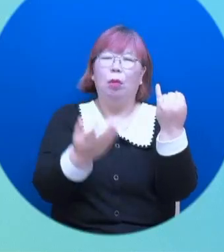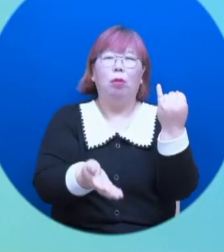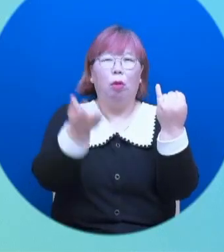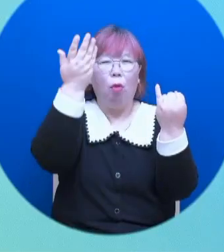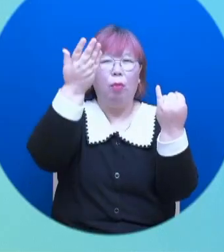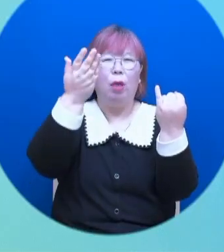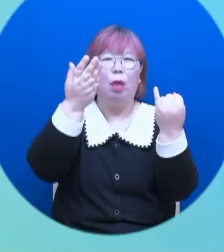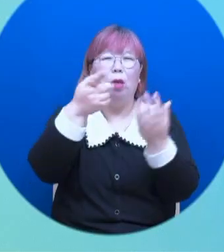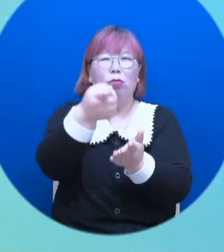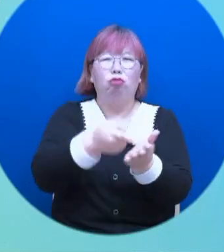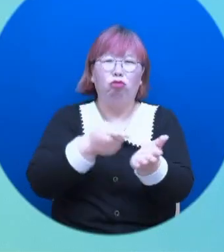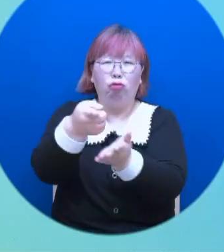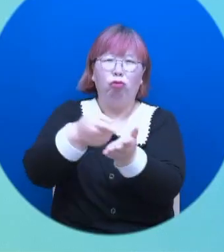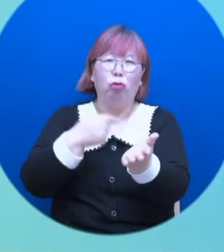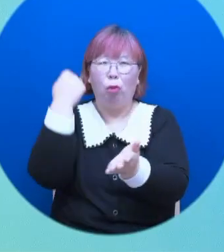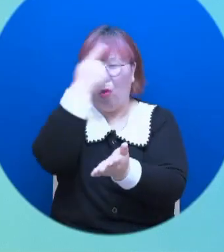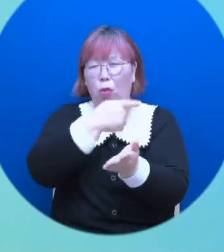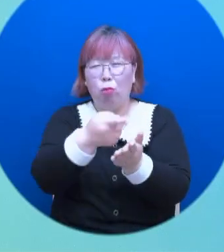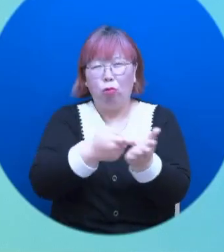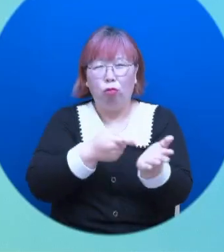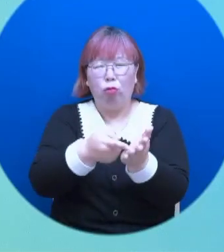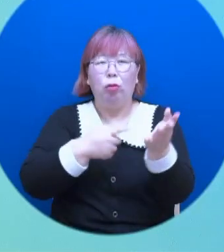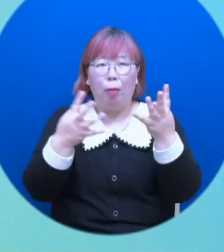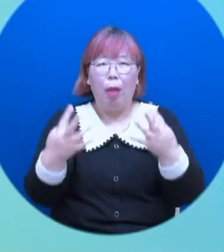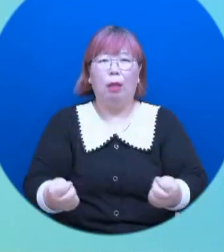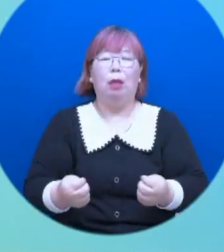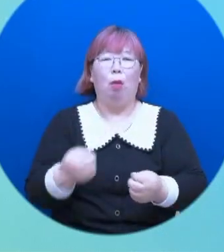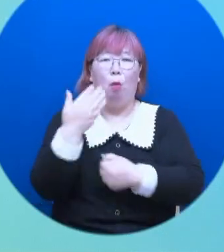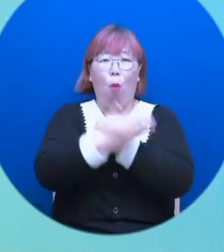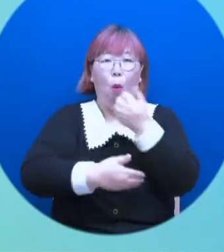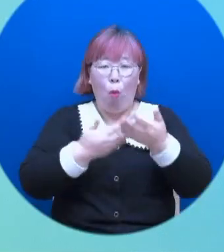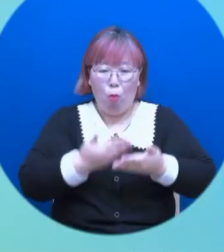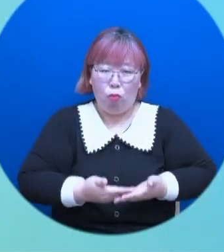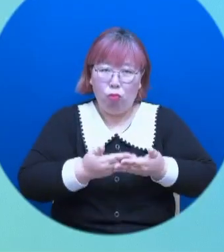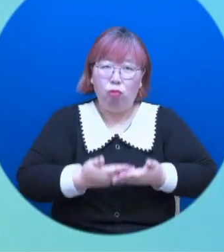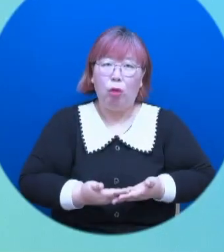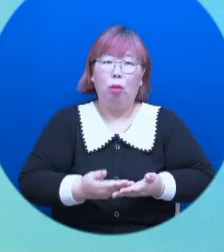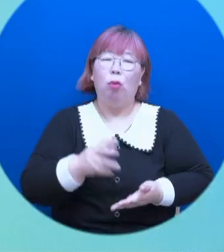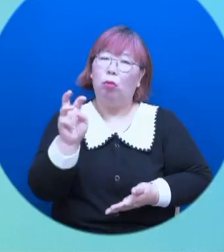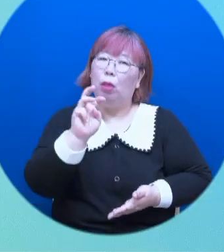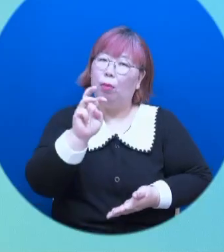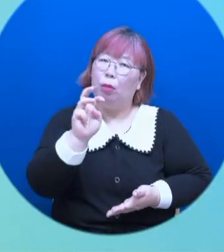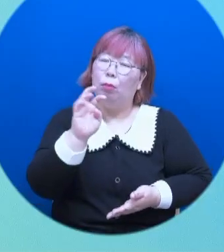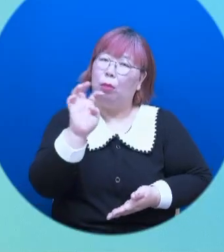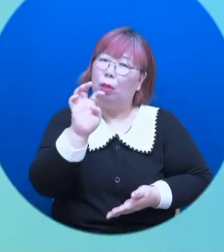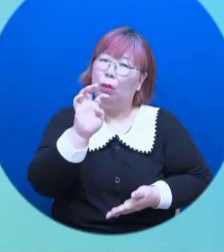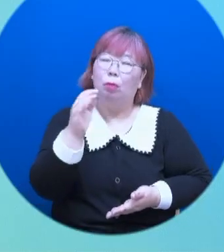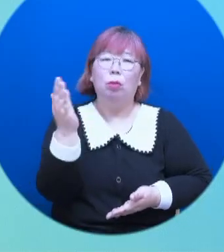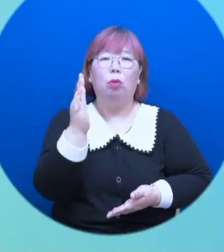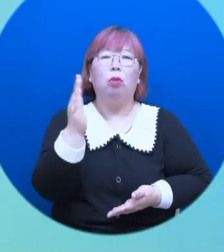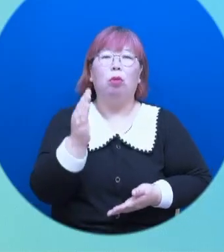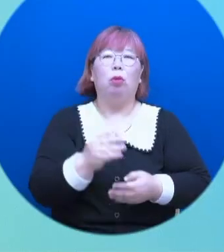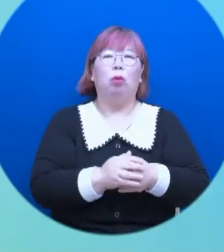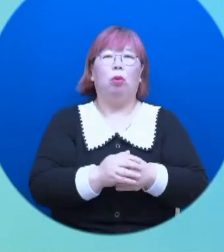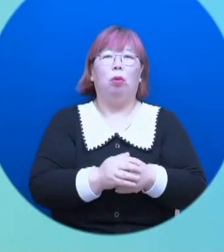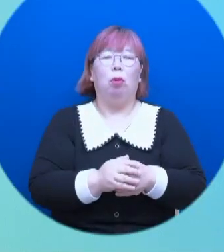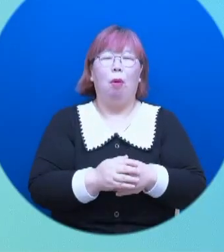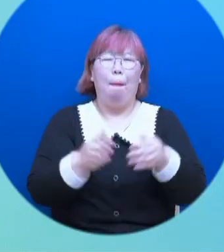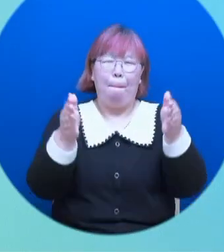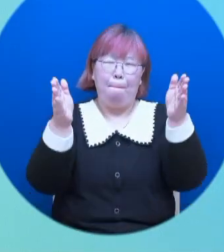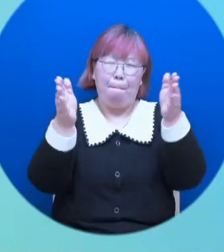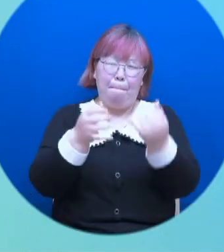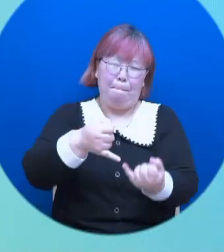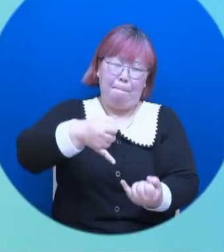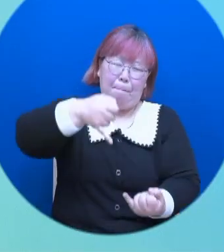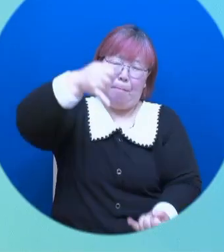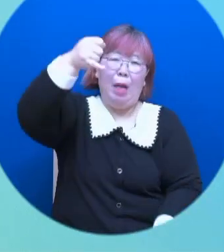이미 날씬해요. 30kg가 안 됩니다. 30kg대입니다. 40kg가 안 돼요. 근데 또